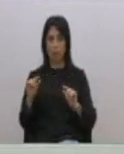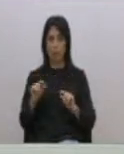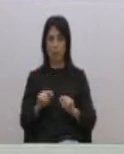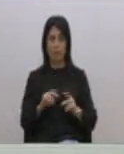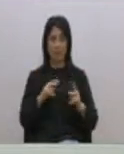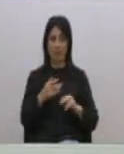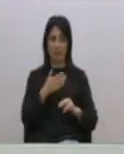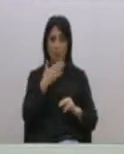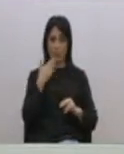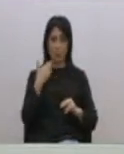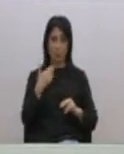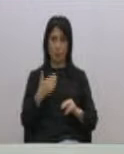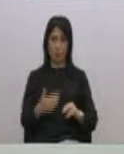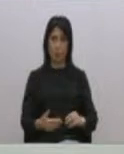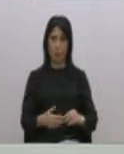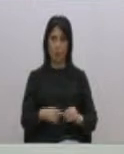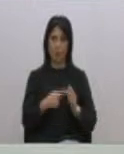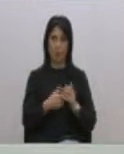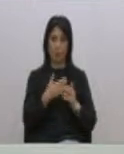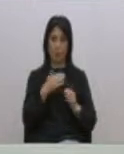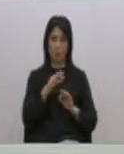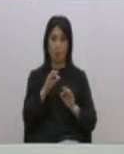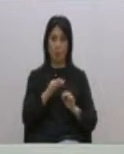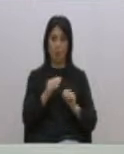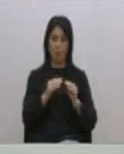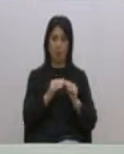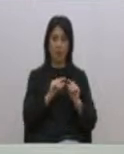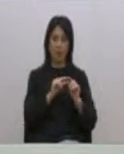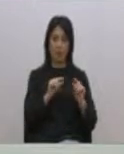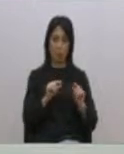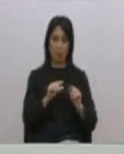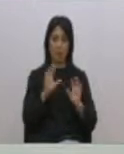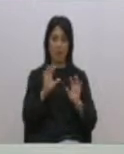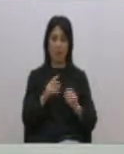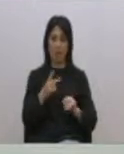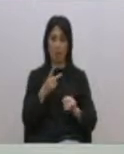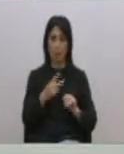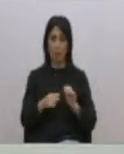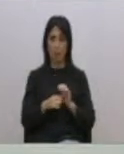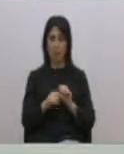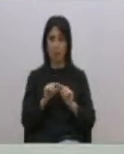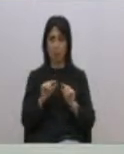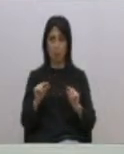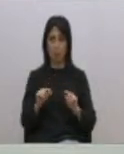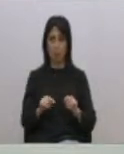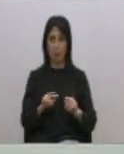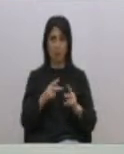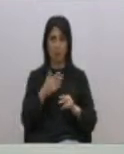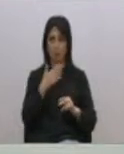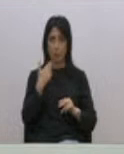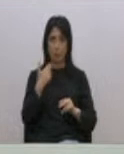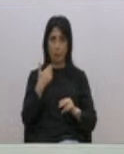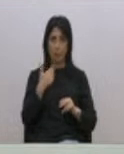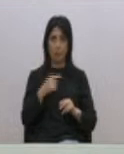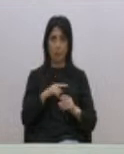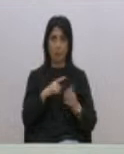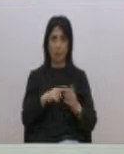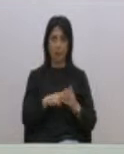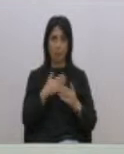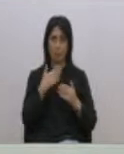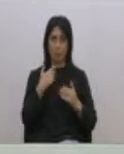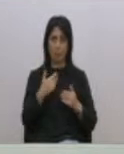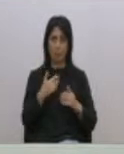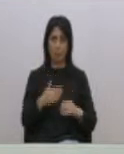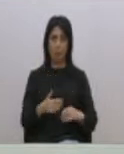არ არის სულელება? კითხები არის, პროექტის მე-10 პუნქტი, კანონის 26. არ არის სულელება? კითხები არ